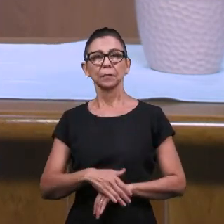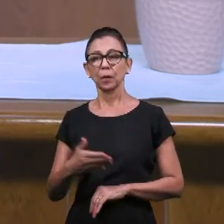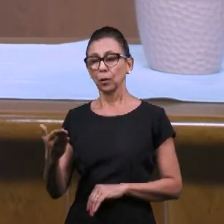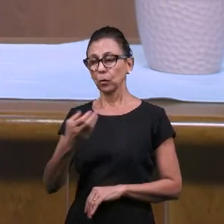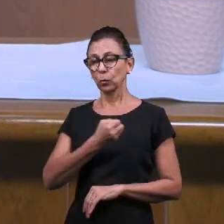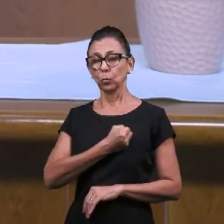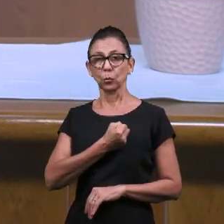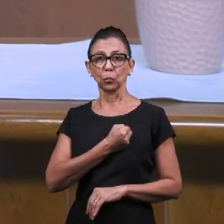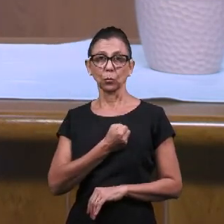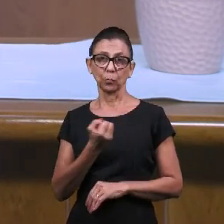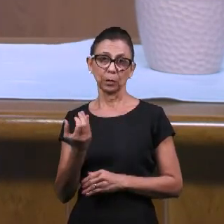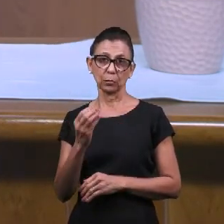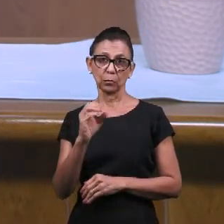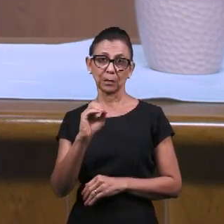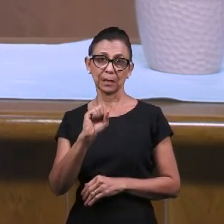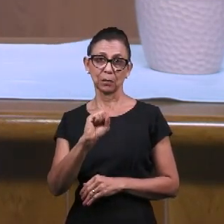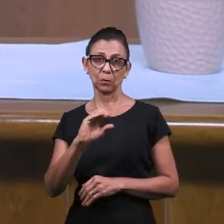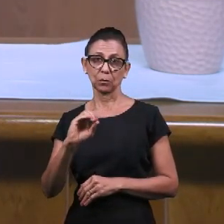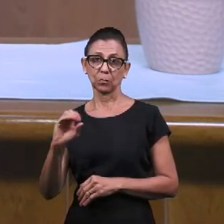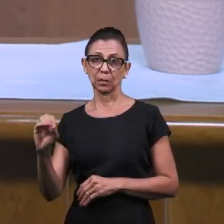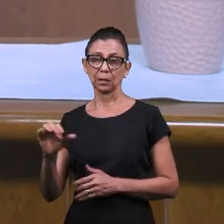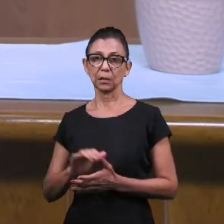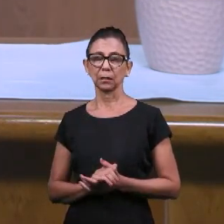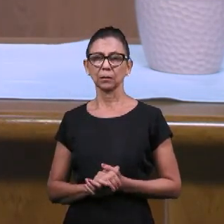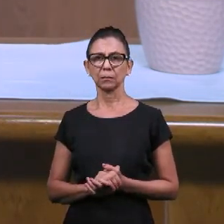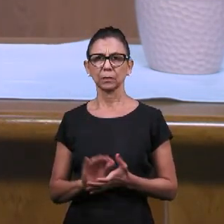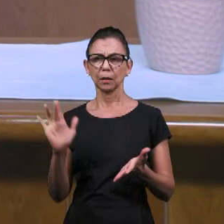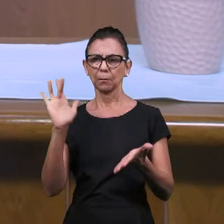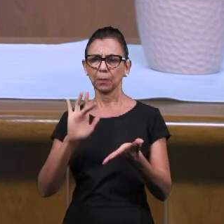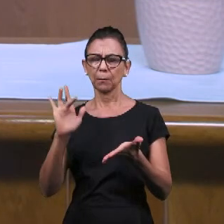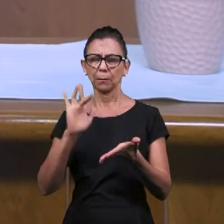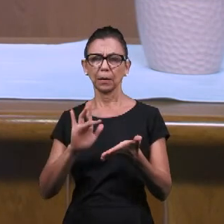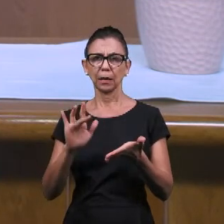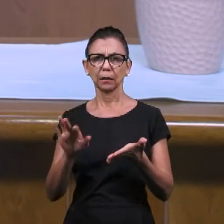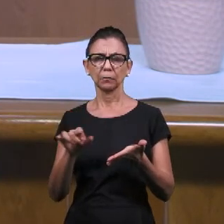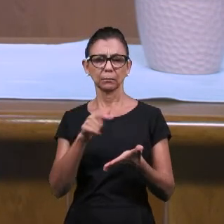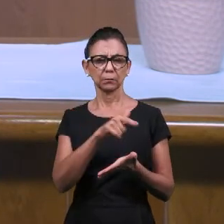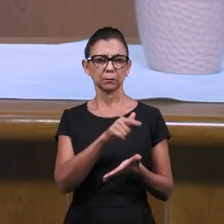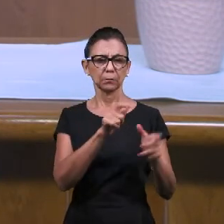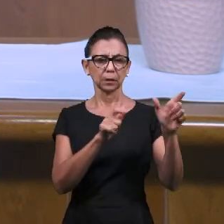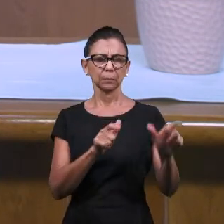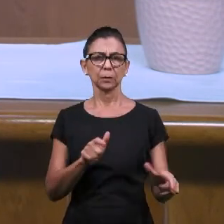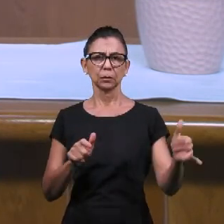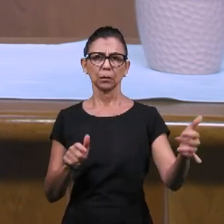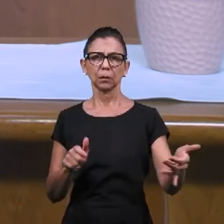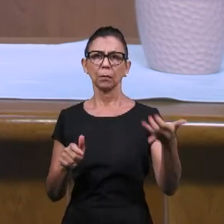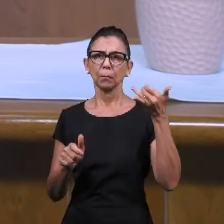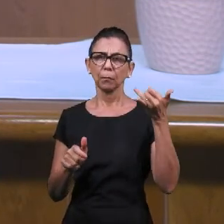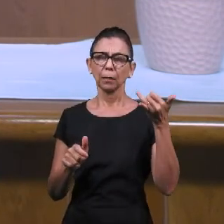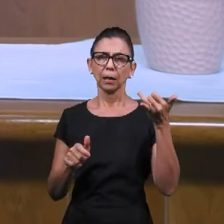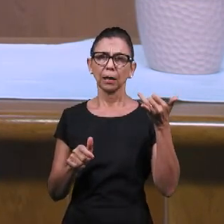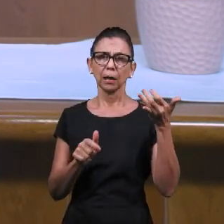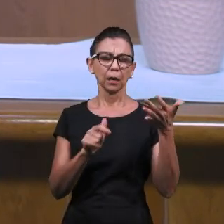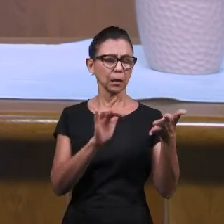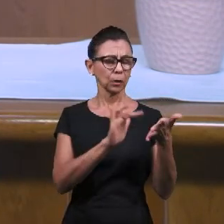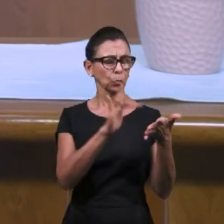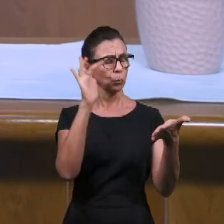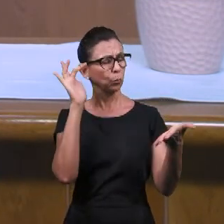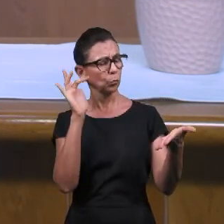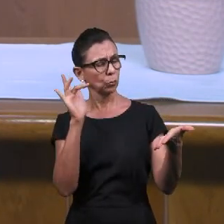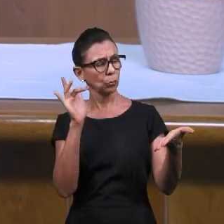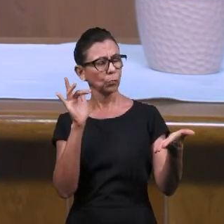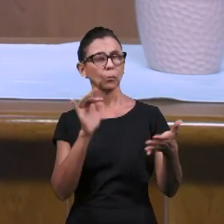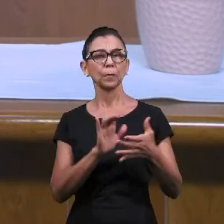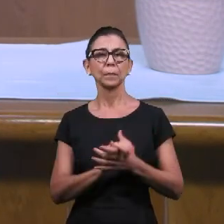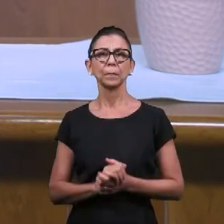возрастать. У нас также есть телефон бесплатной линии, когда вы позвоните туда,